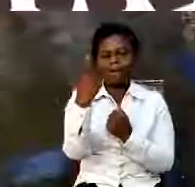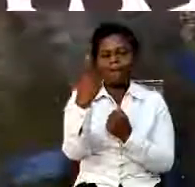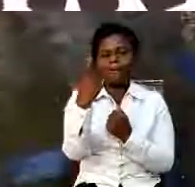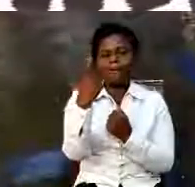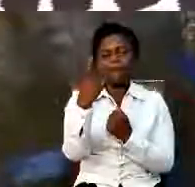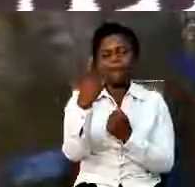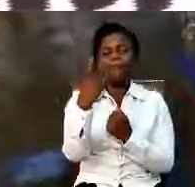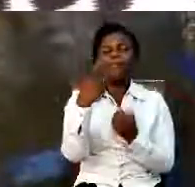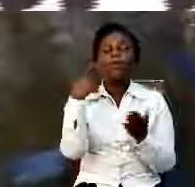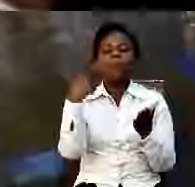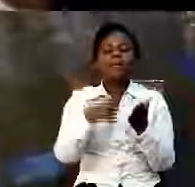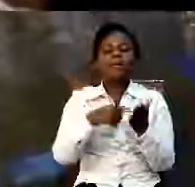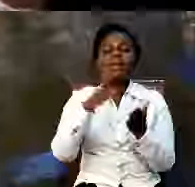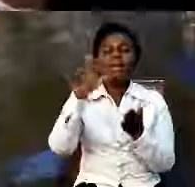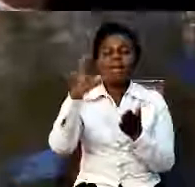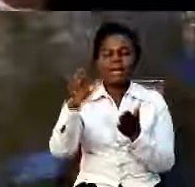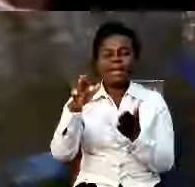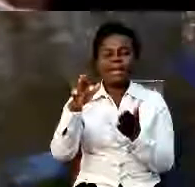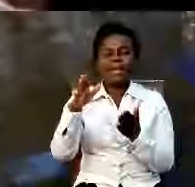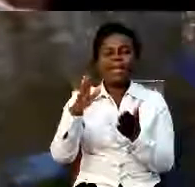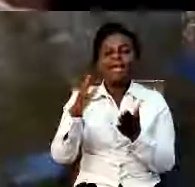Kwa hiyo ina maana ni lifestyle.